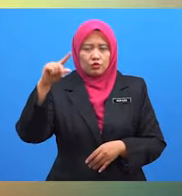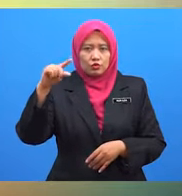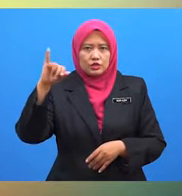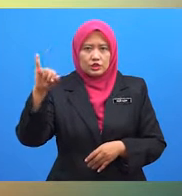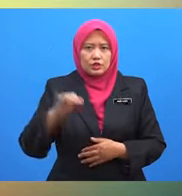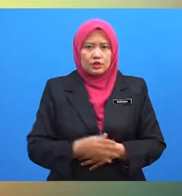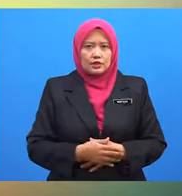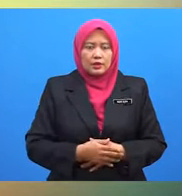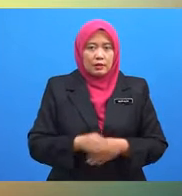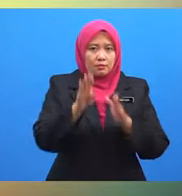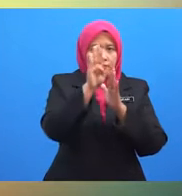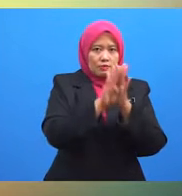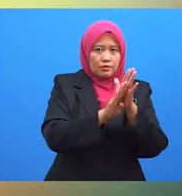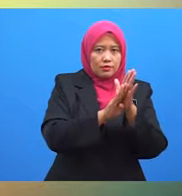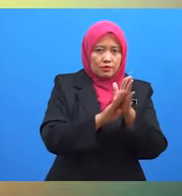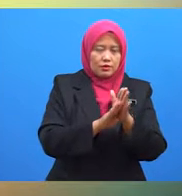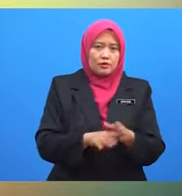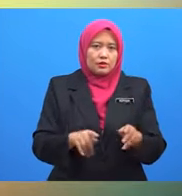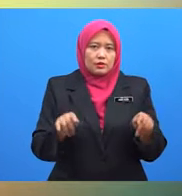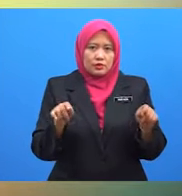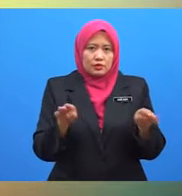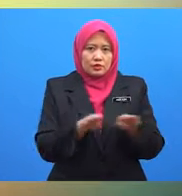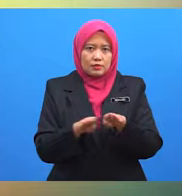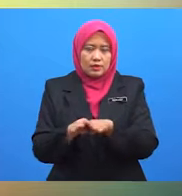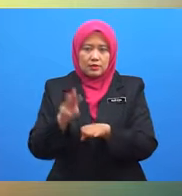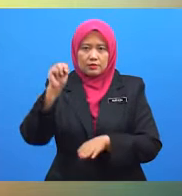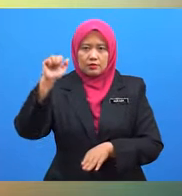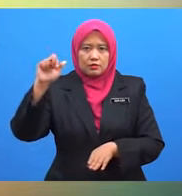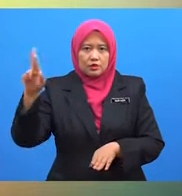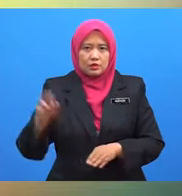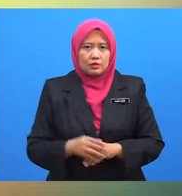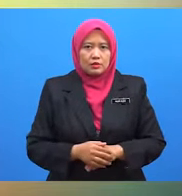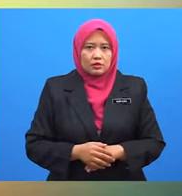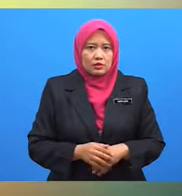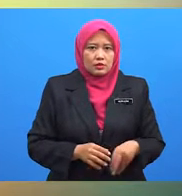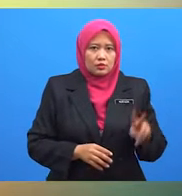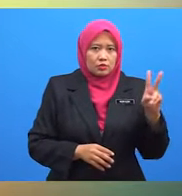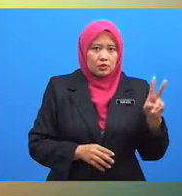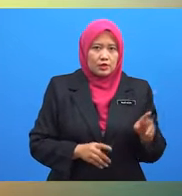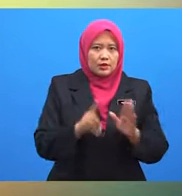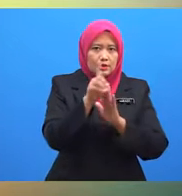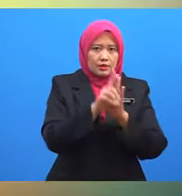D. Muncul sebagai ni. Per. Muncul sebagai mar.